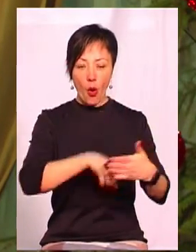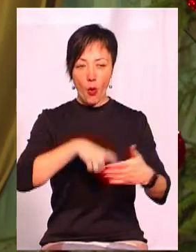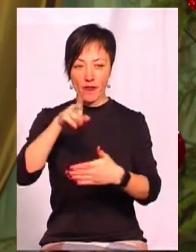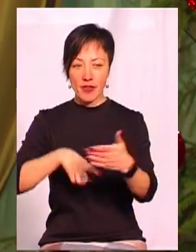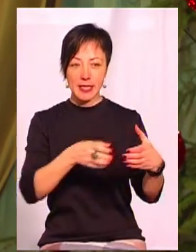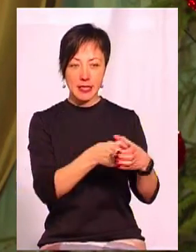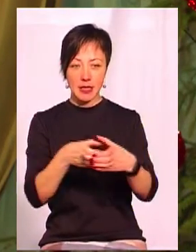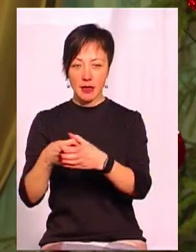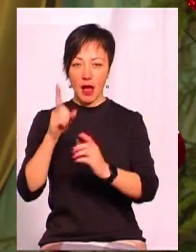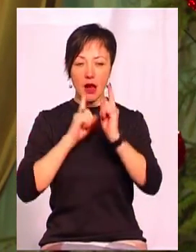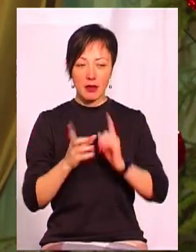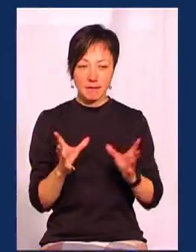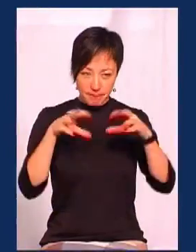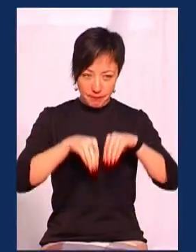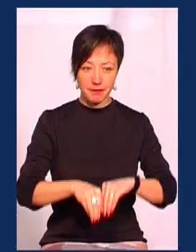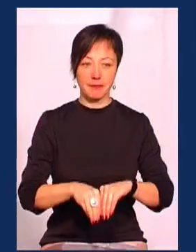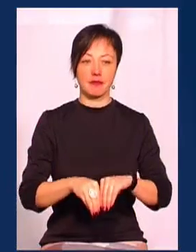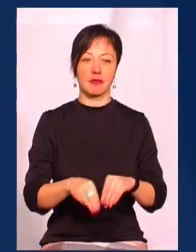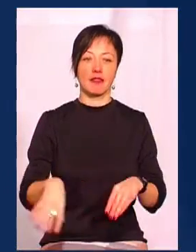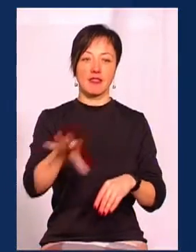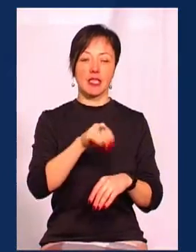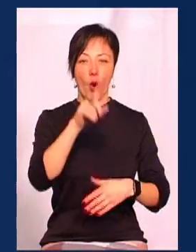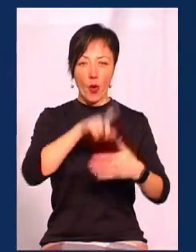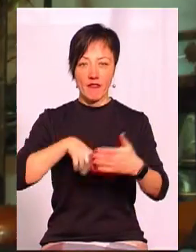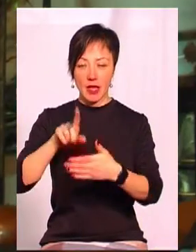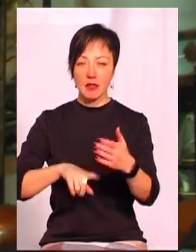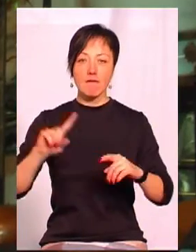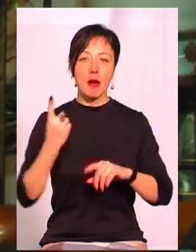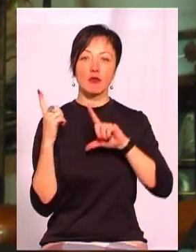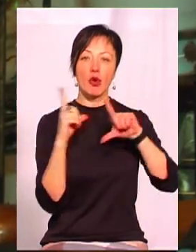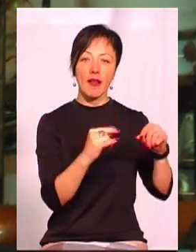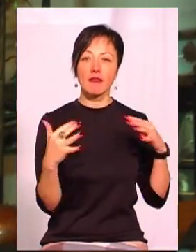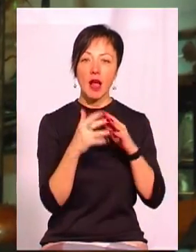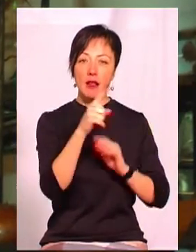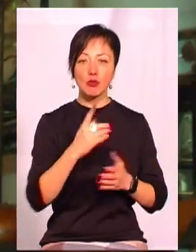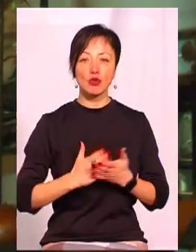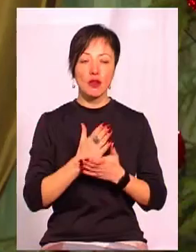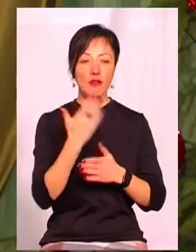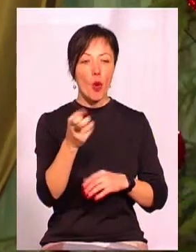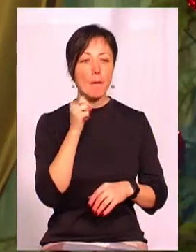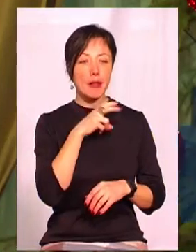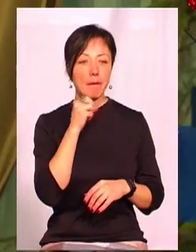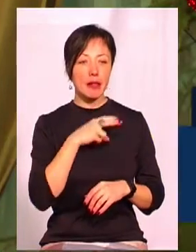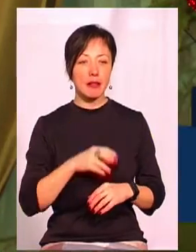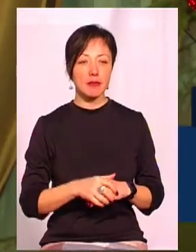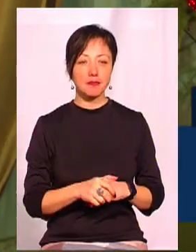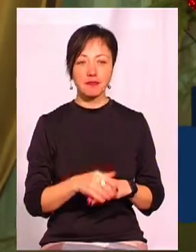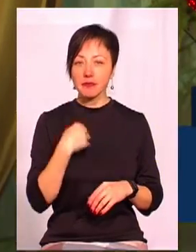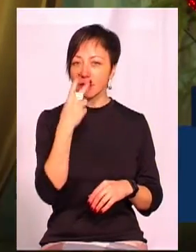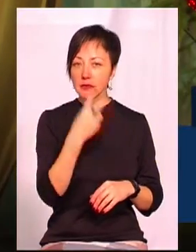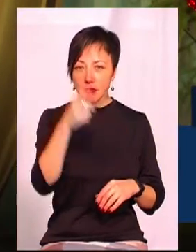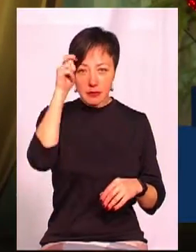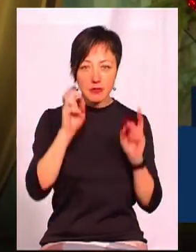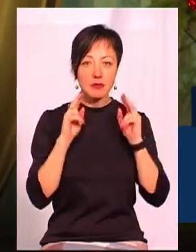капеланів, тобто там належать всі конфесії. Микола Лучинський каже, вперше поїхав на війну, бо там служив його племінник. Я побачив хлопців, як вони